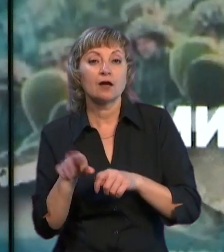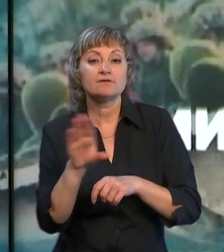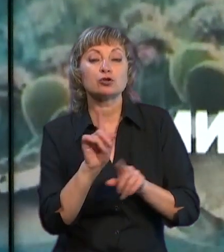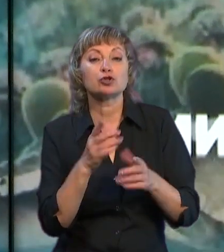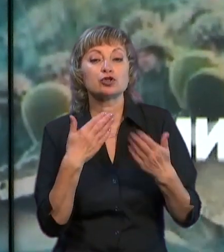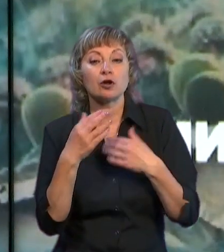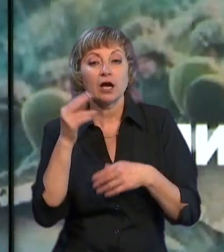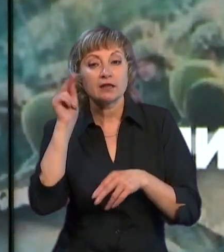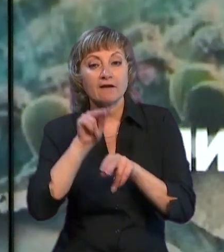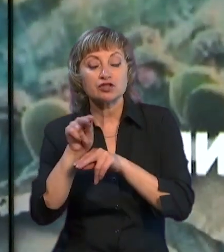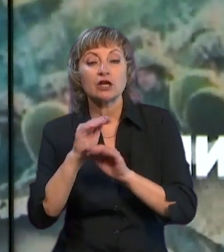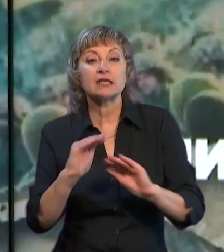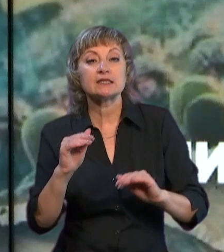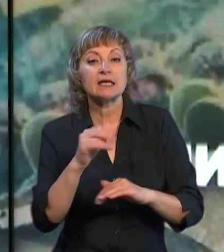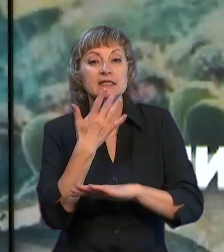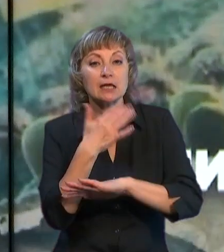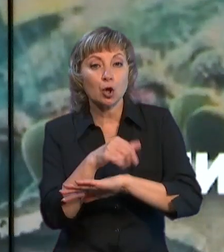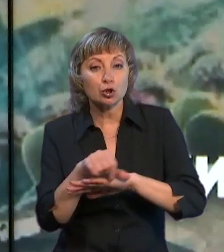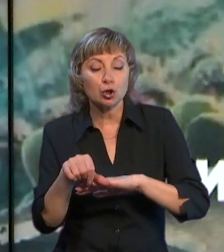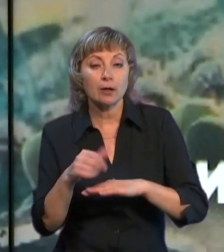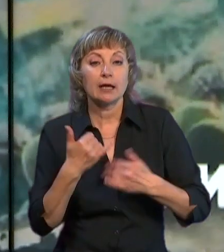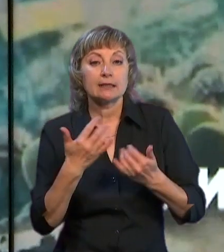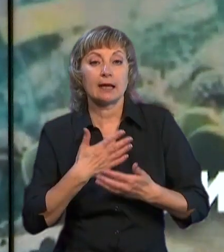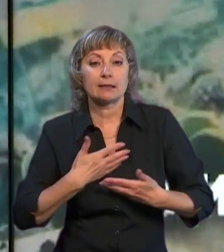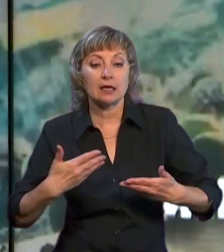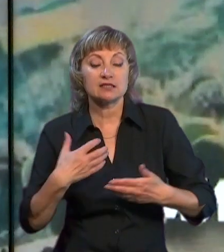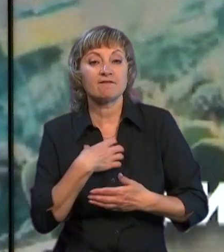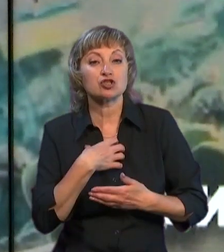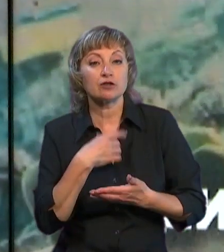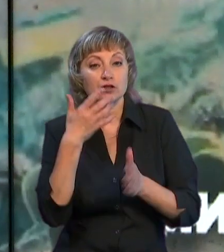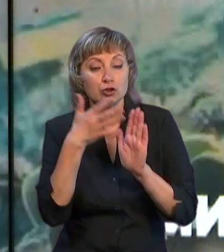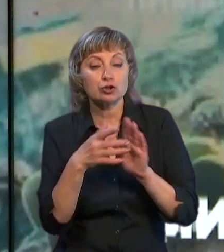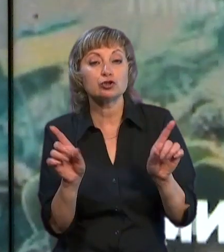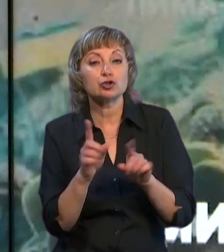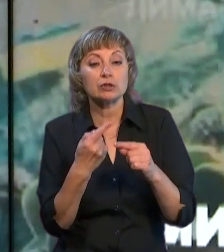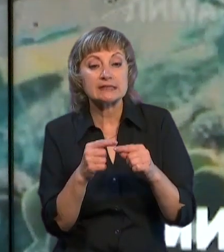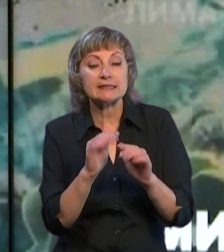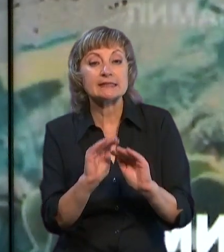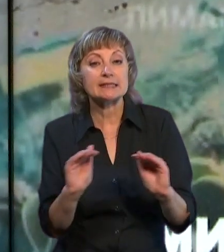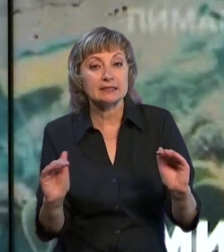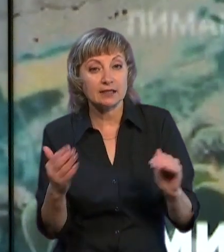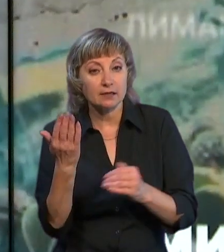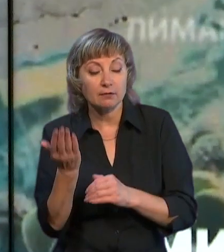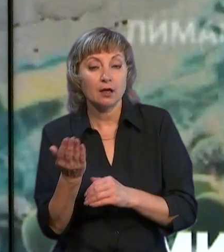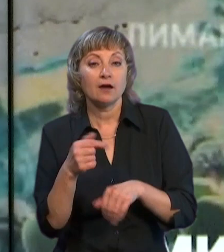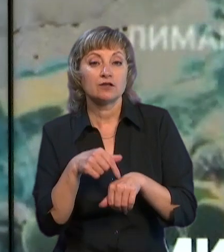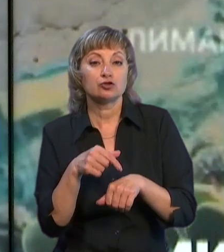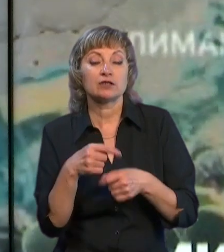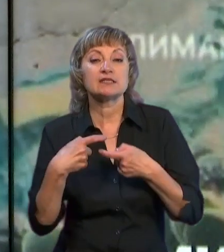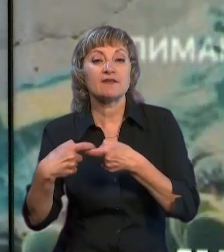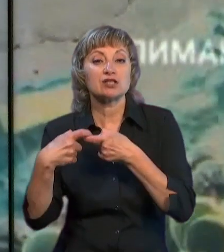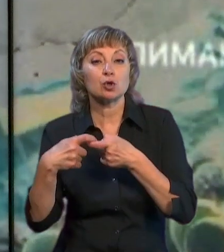стосується навчання дітей за кордоном. Для нас найважливіше розуміти, що ці дітки відчувають зв'язок з